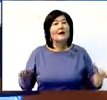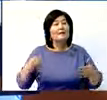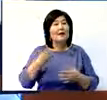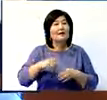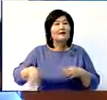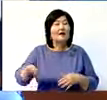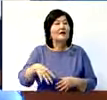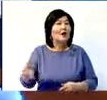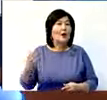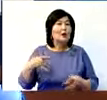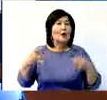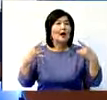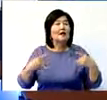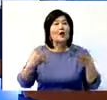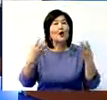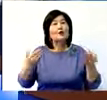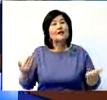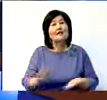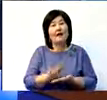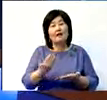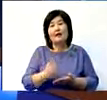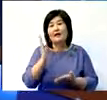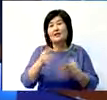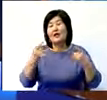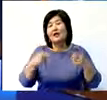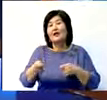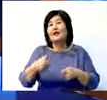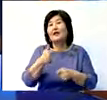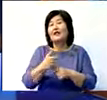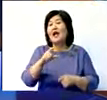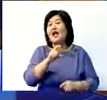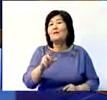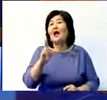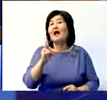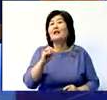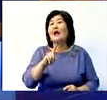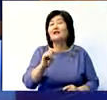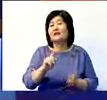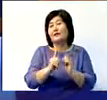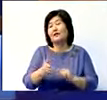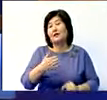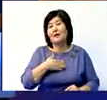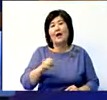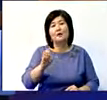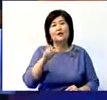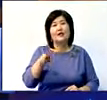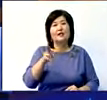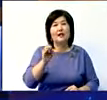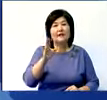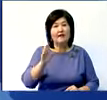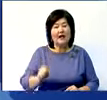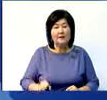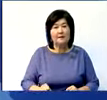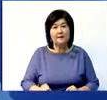Армардах Хагаен, Казлорда Телернасында, күндізгі жаңалықтар. Тікелей эфир тізгінде мен Эльмира Қайназар, Суырдағы аудармада Айткөл Садықова.